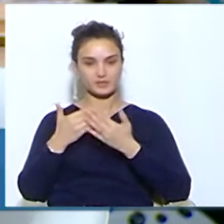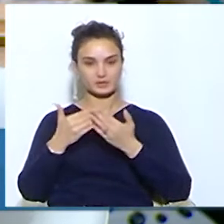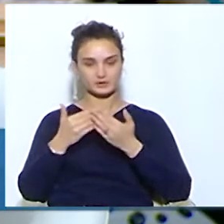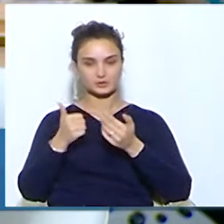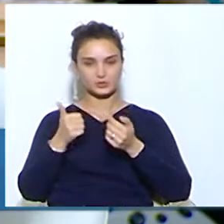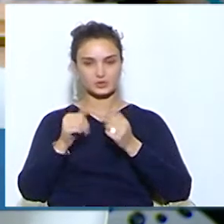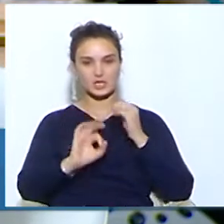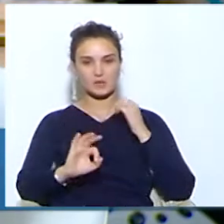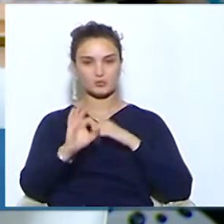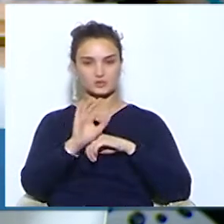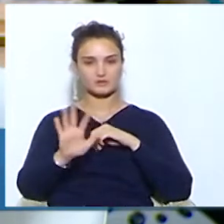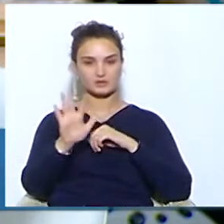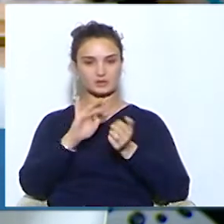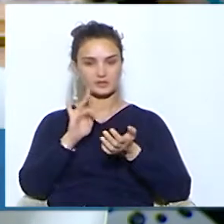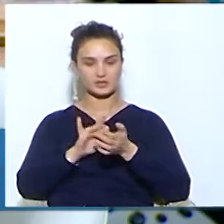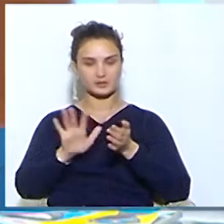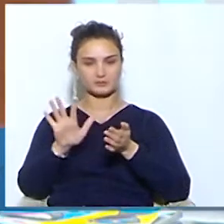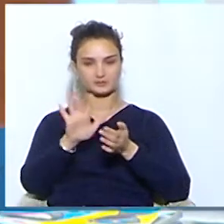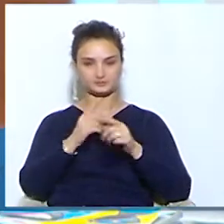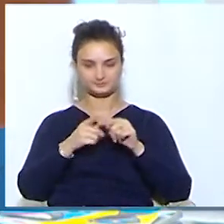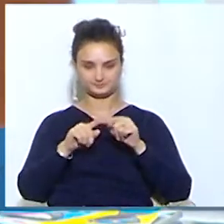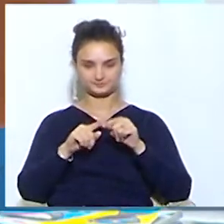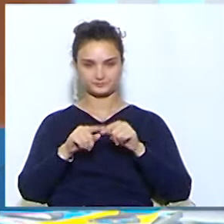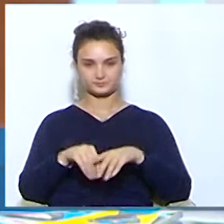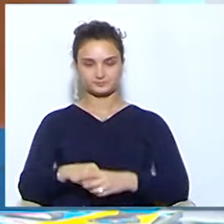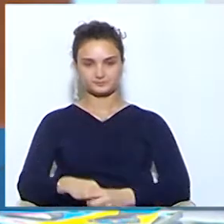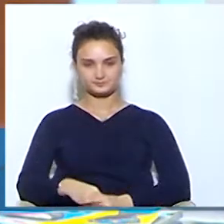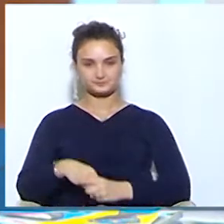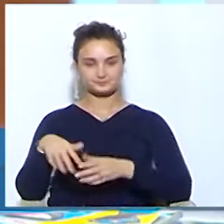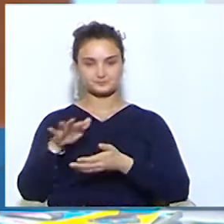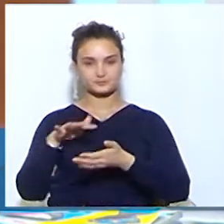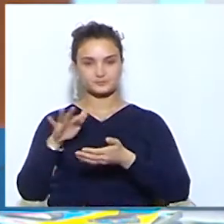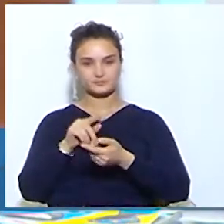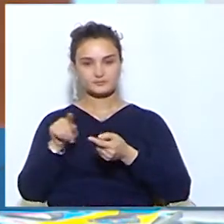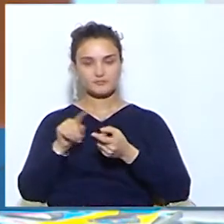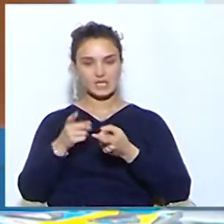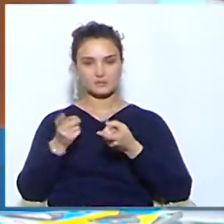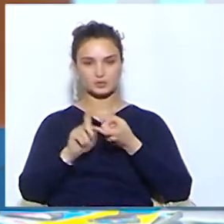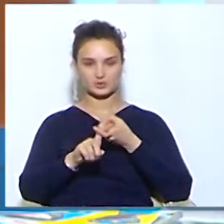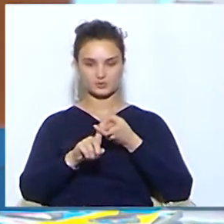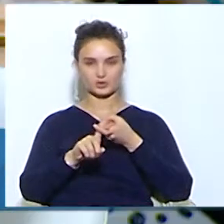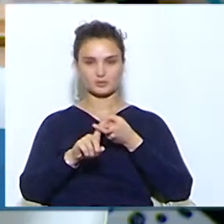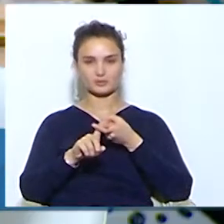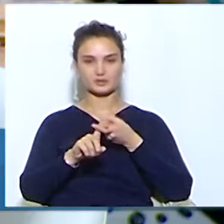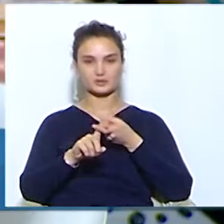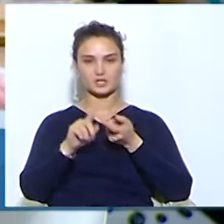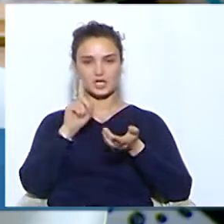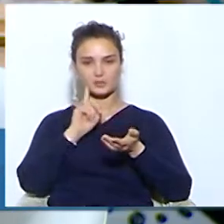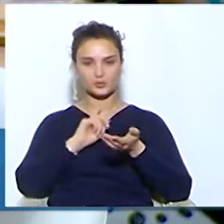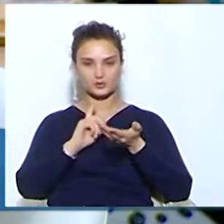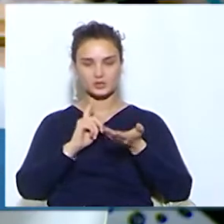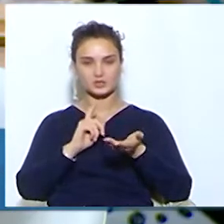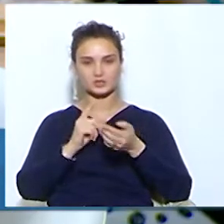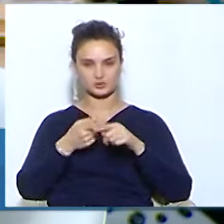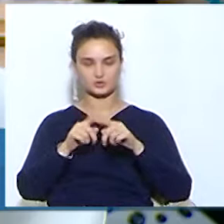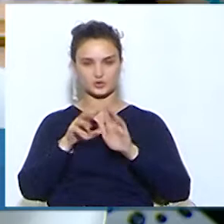აღმოსავლური, ხო, ეს რაღაც უფრო ინტროსპექციაზე, გარემოსთან მორგებაზე, გარემოსთან